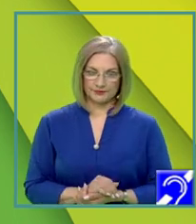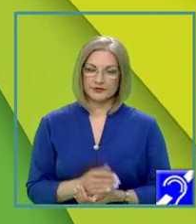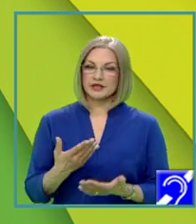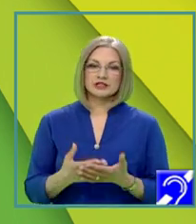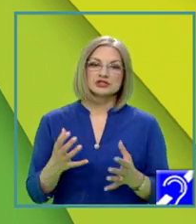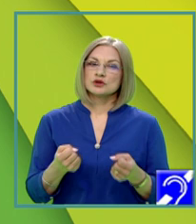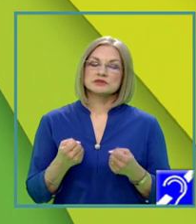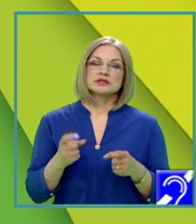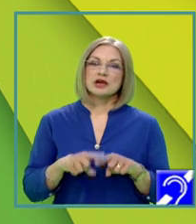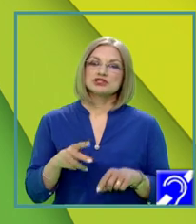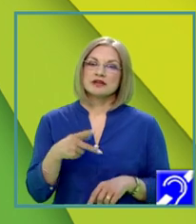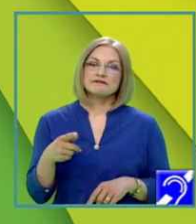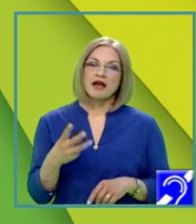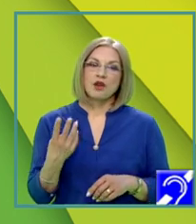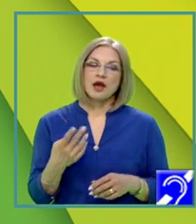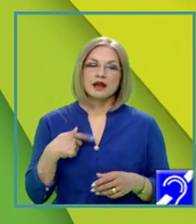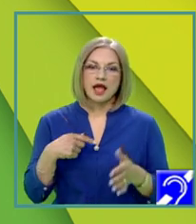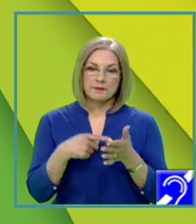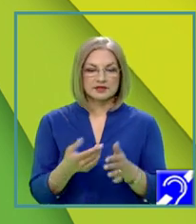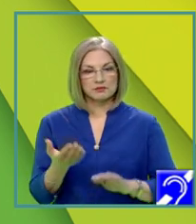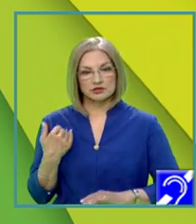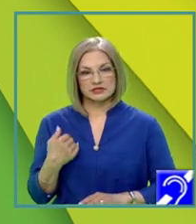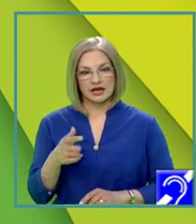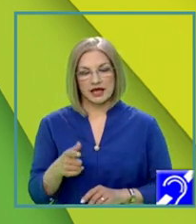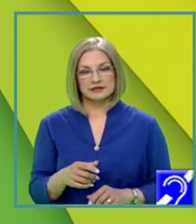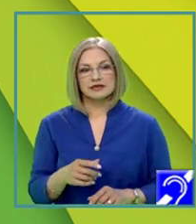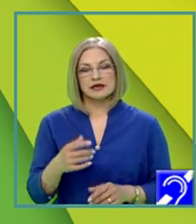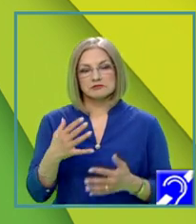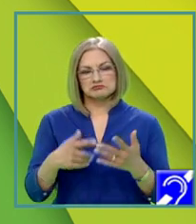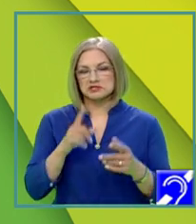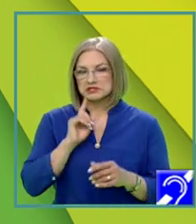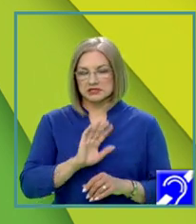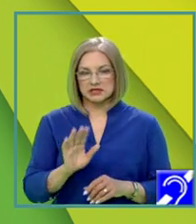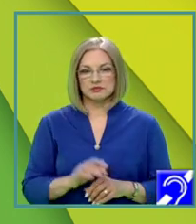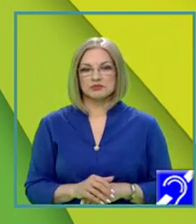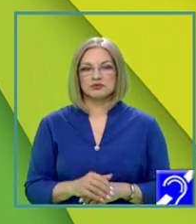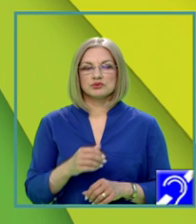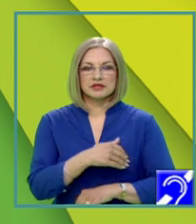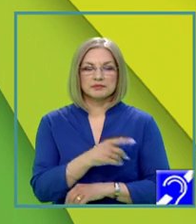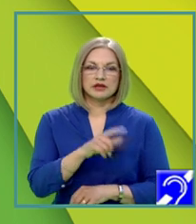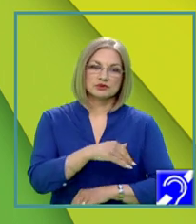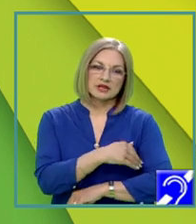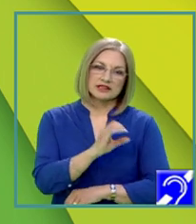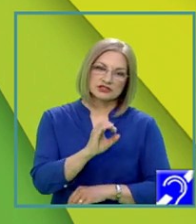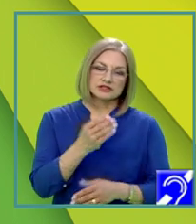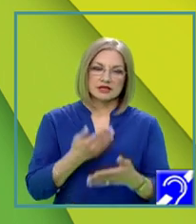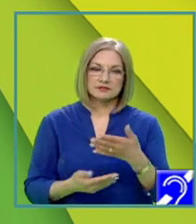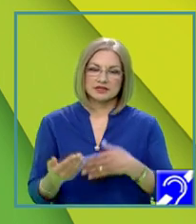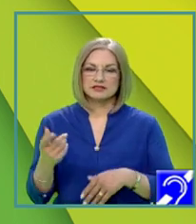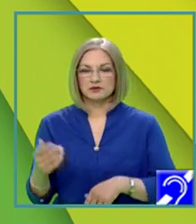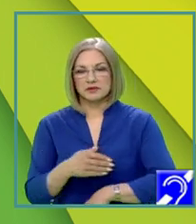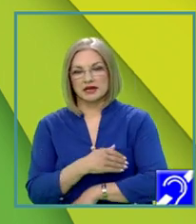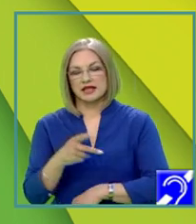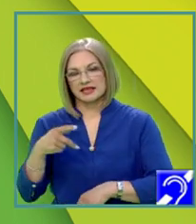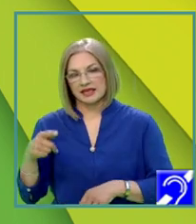obținem aceeași valoare am demonstrat acest lucru pentru un algoritm foarte simplu Tâmpa Prodan grade Celsius sunt transformate în